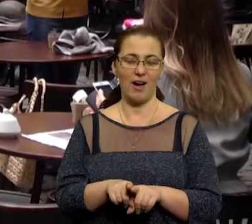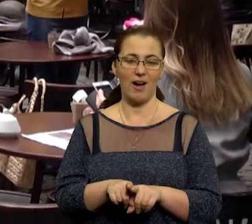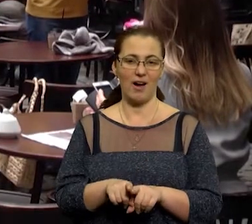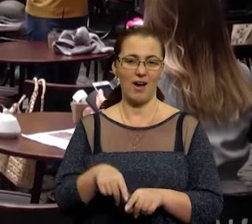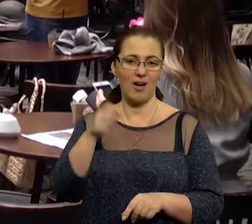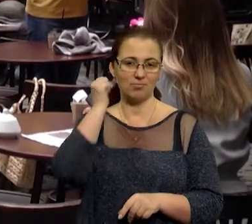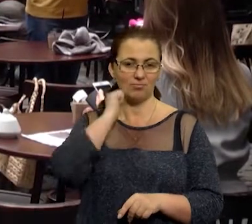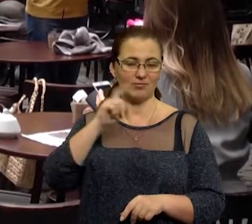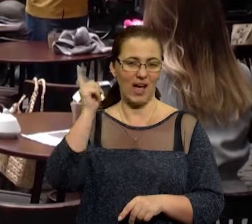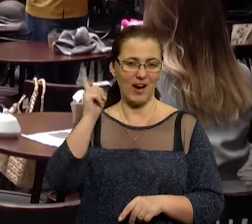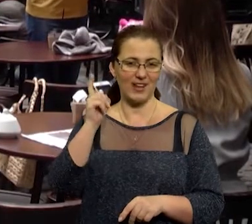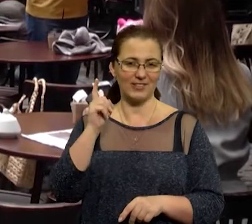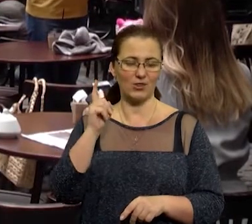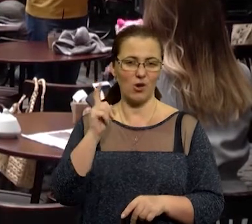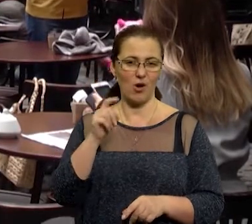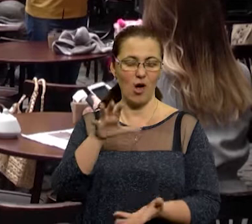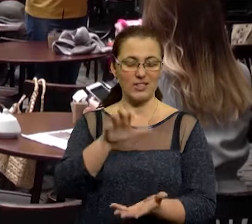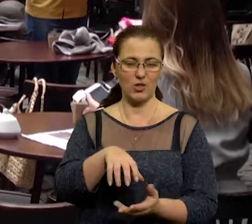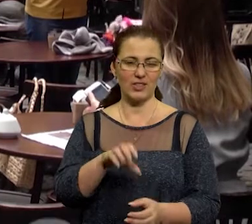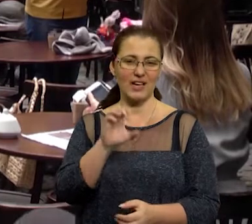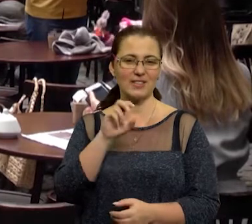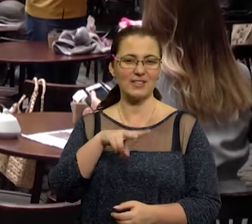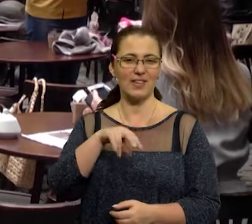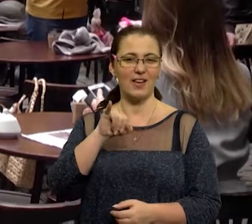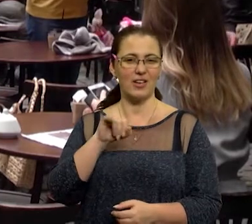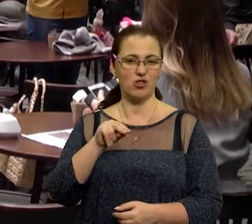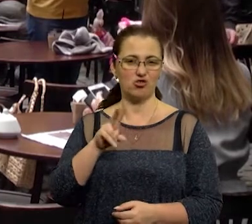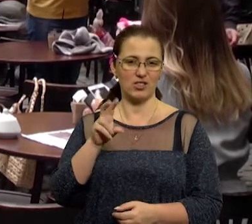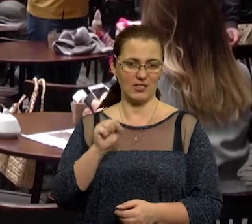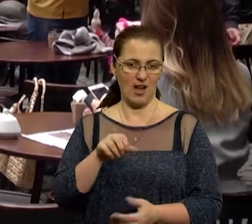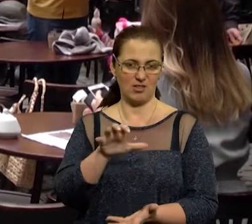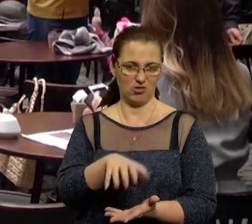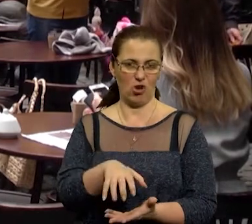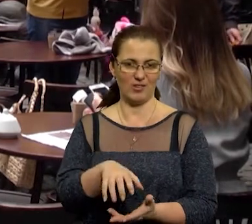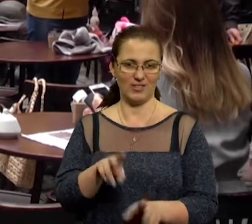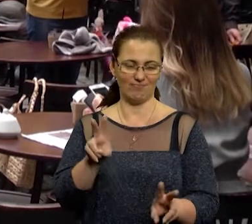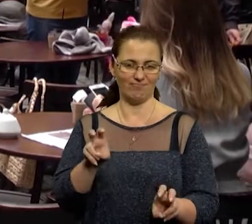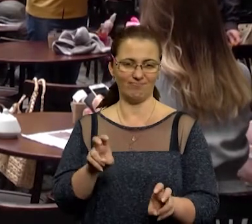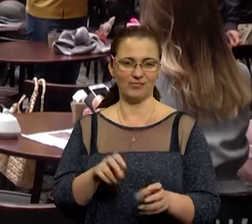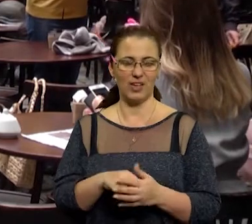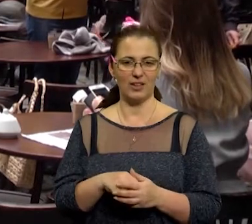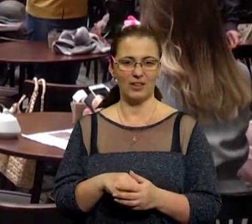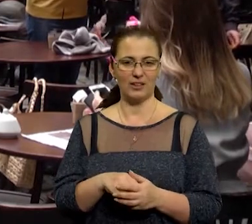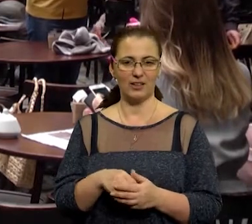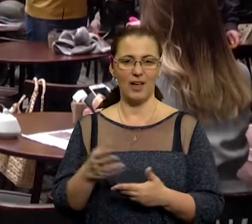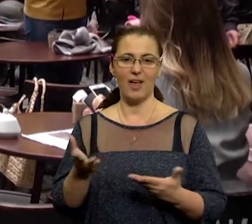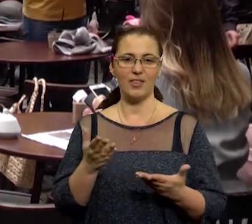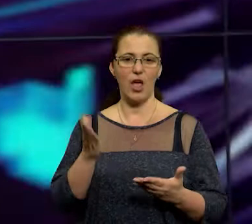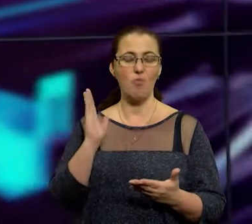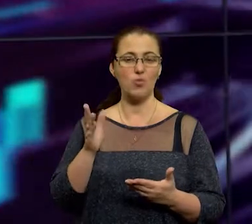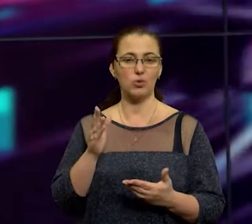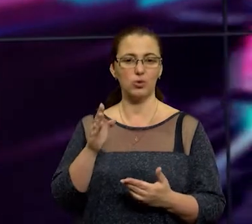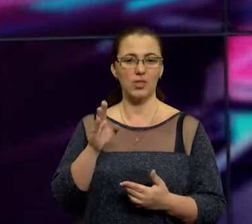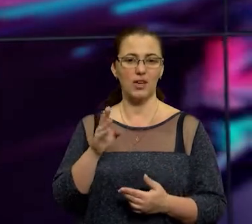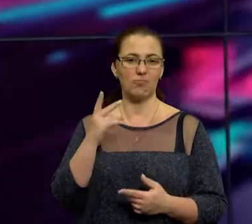ретро-б'юті-зона або шлічна зона, як тогочасно слова використовували, де барбери будуть стригти